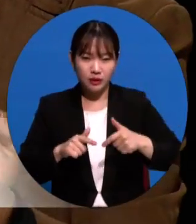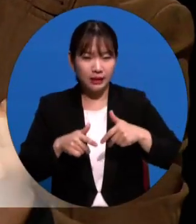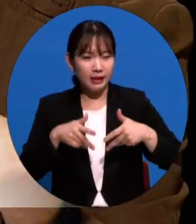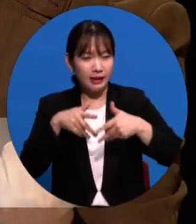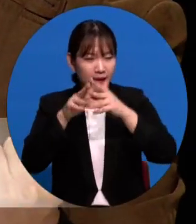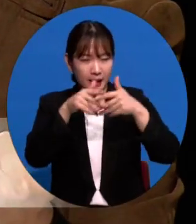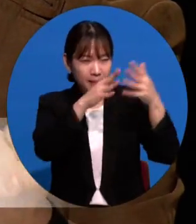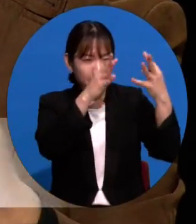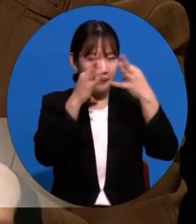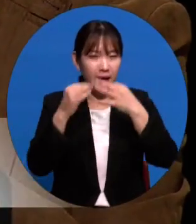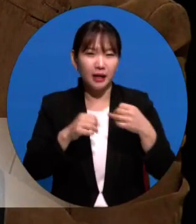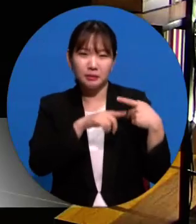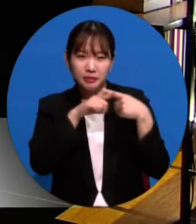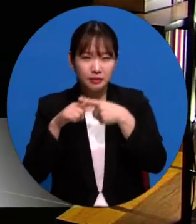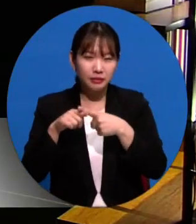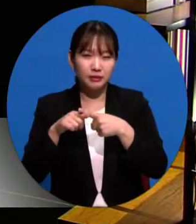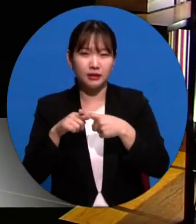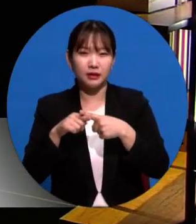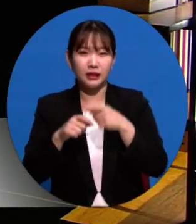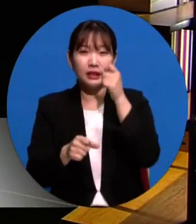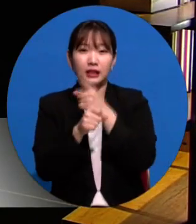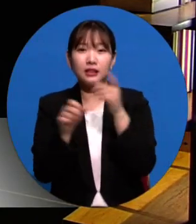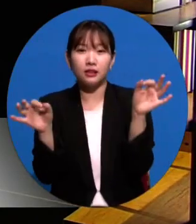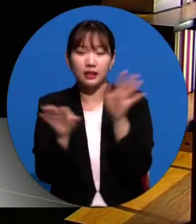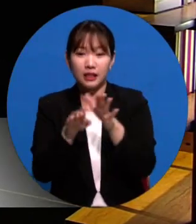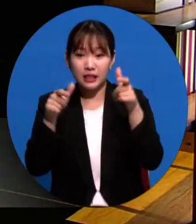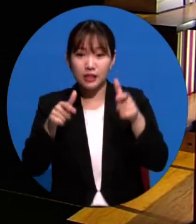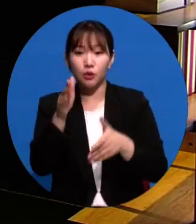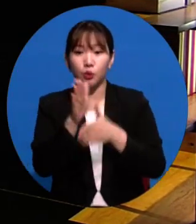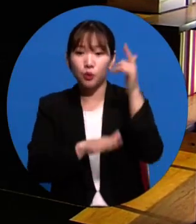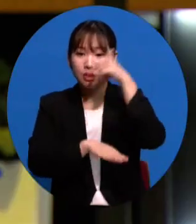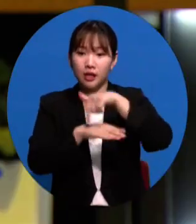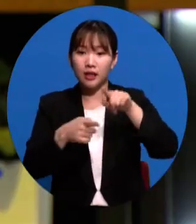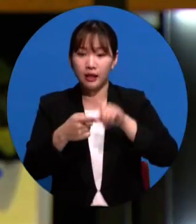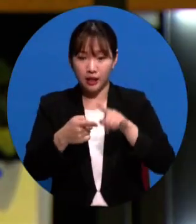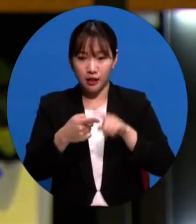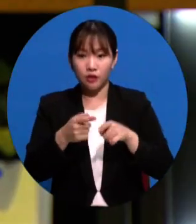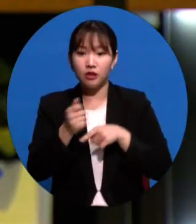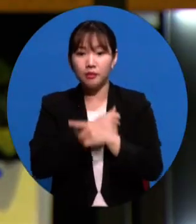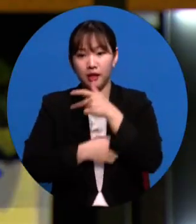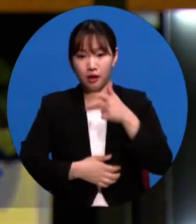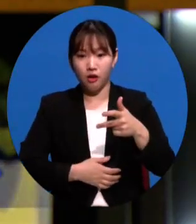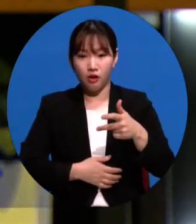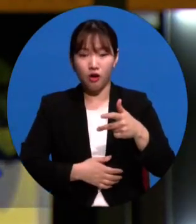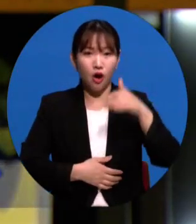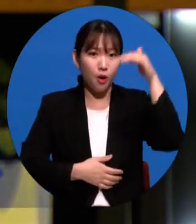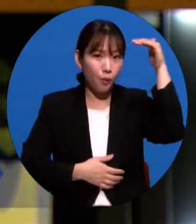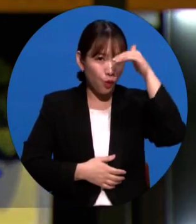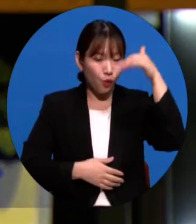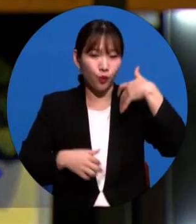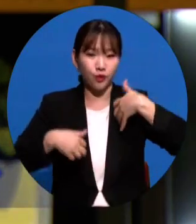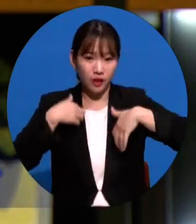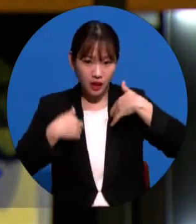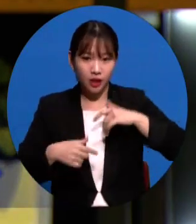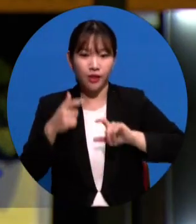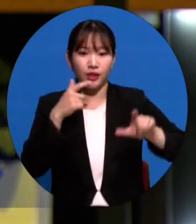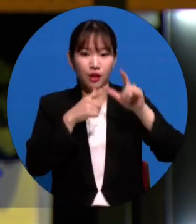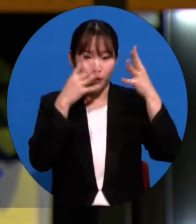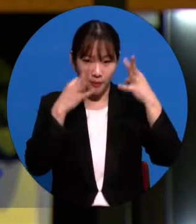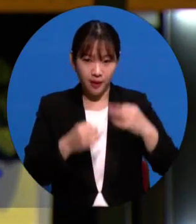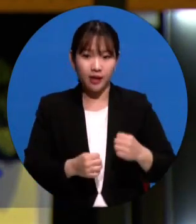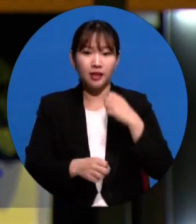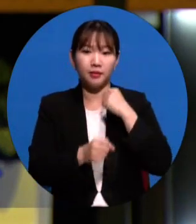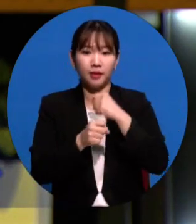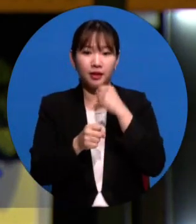개성을 잃어가는 지역 도시계획에 있어서도 시사하는 바가 큽니다. 볼거리와 즐길거리를 더 많이